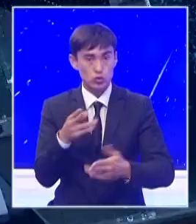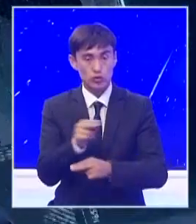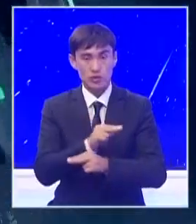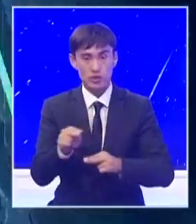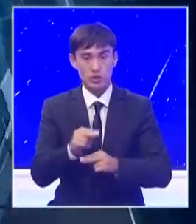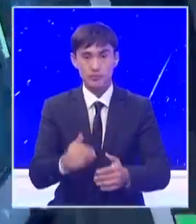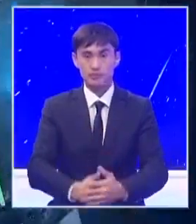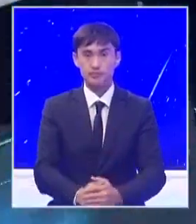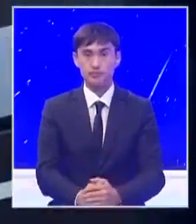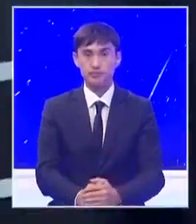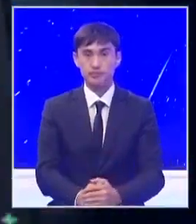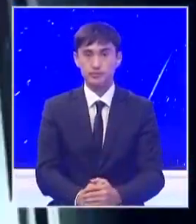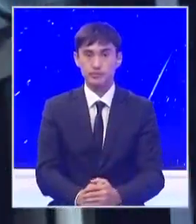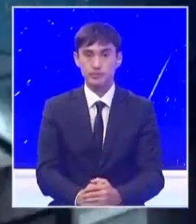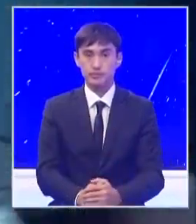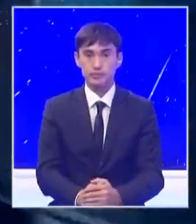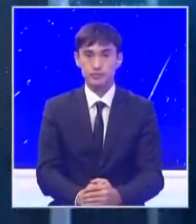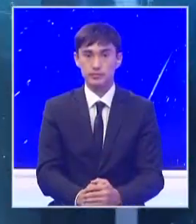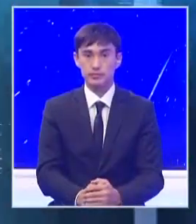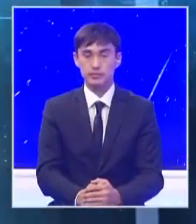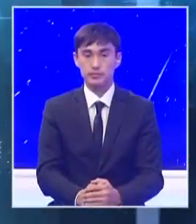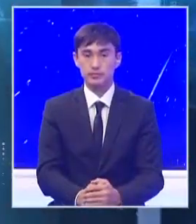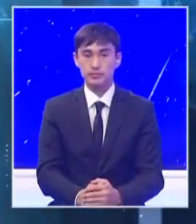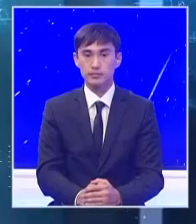лечения. Жандос Назарбаев, Мадина Берег, КЗ, Аблай